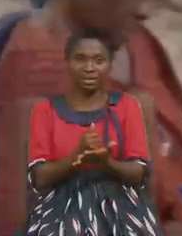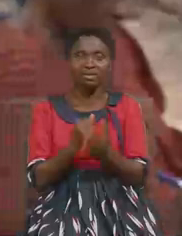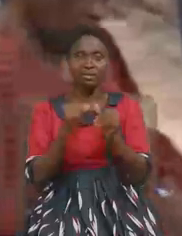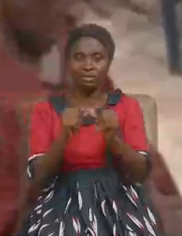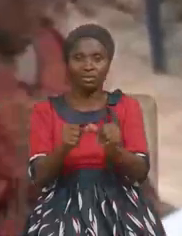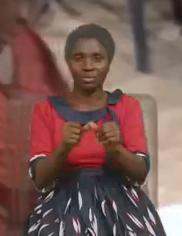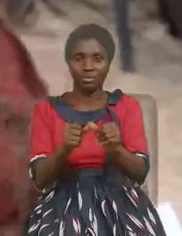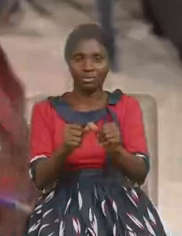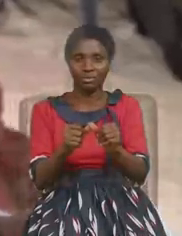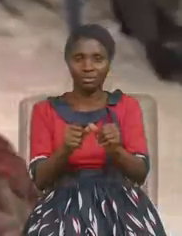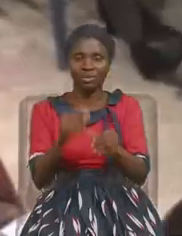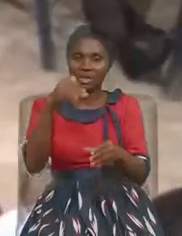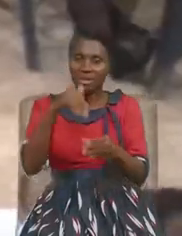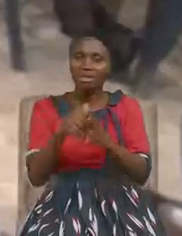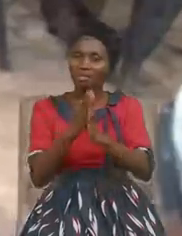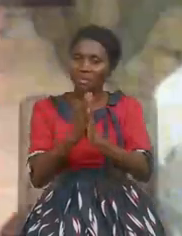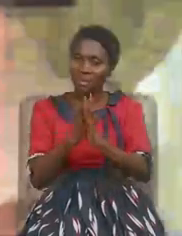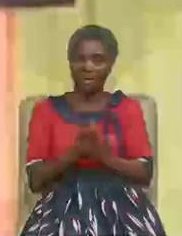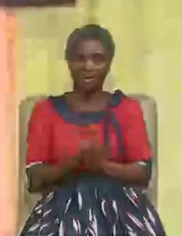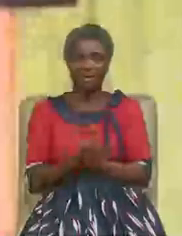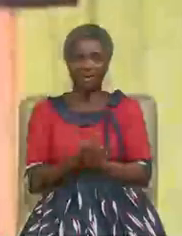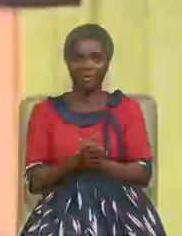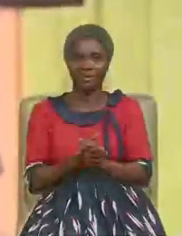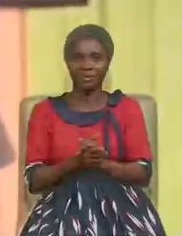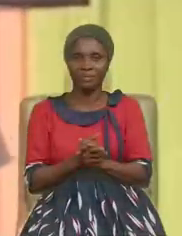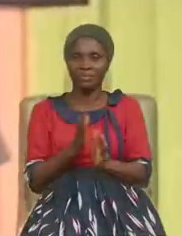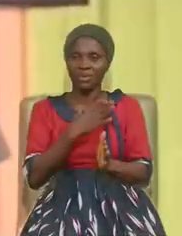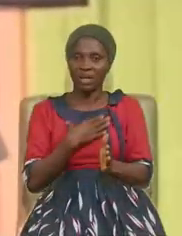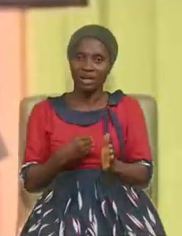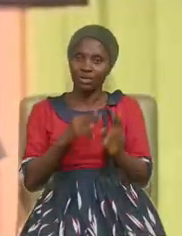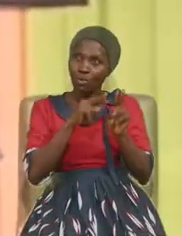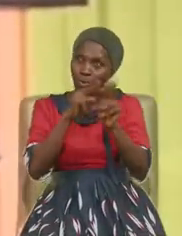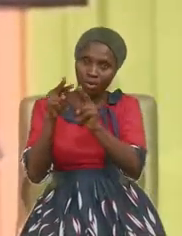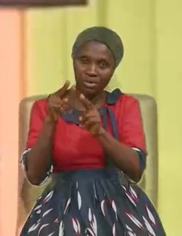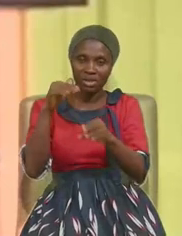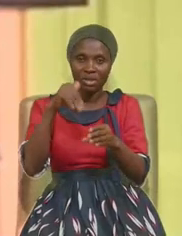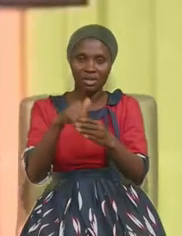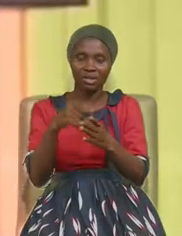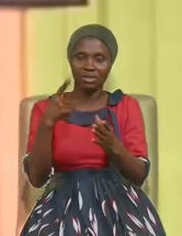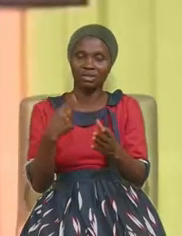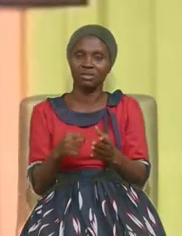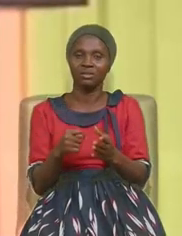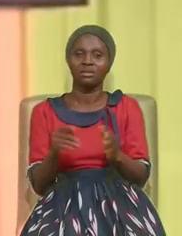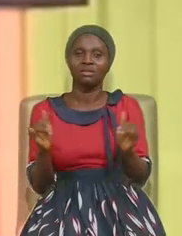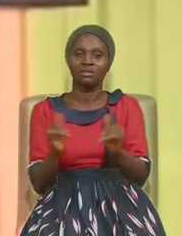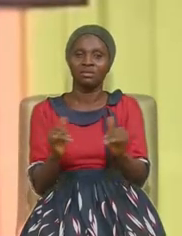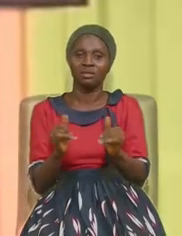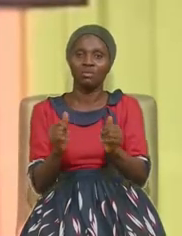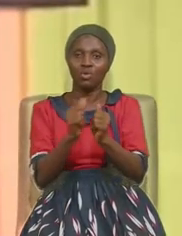la prière. Veillez-y avec action de